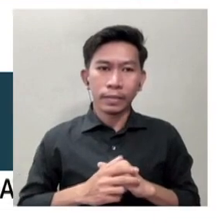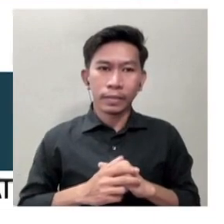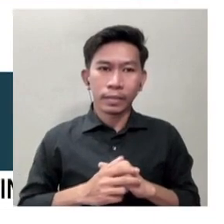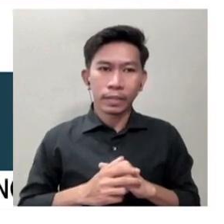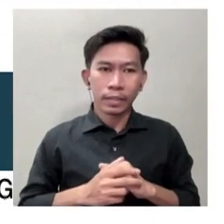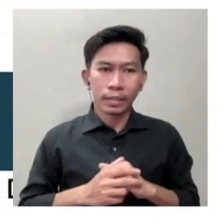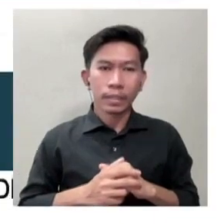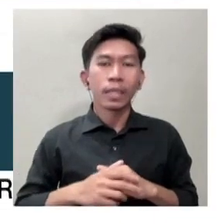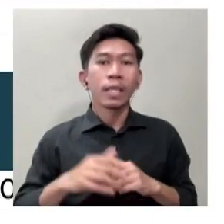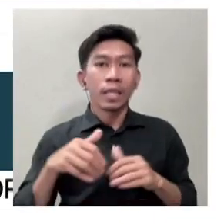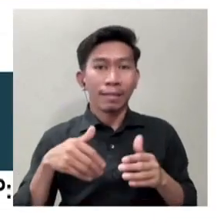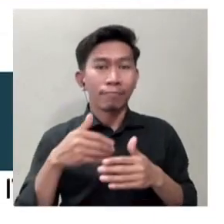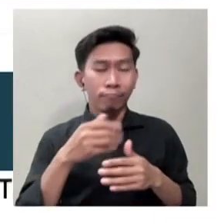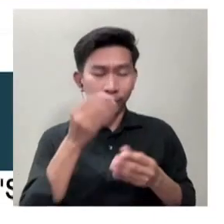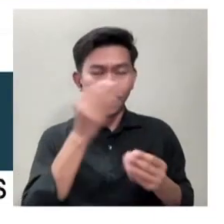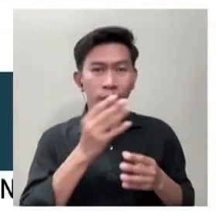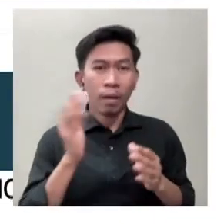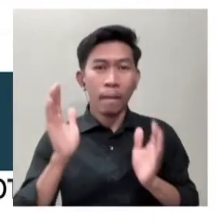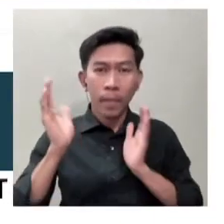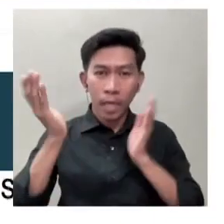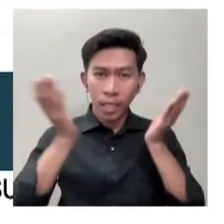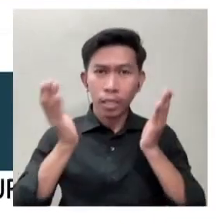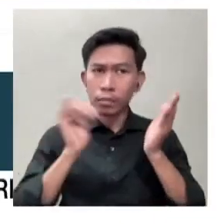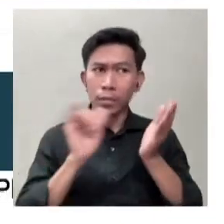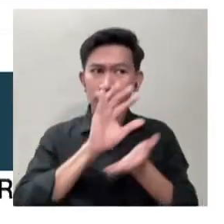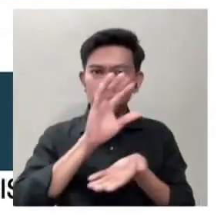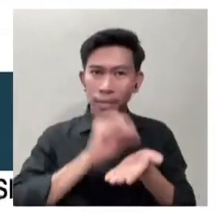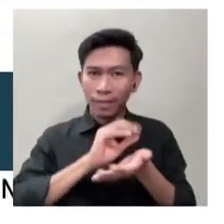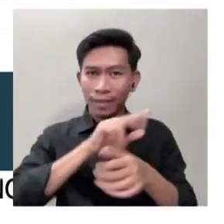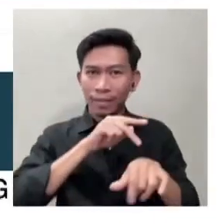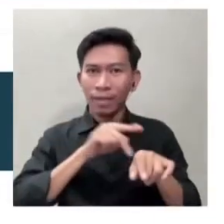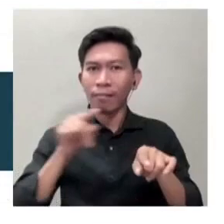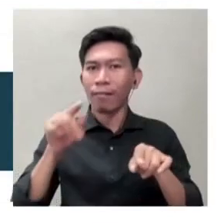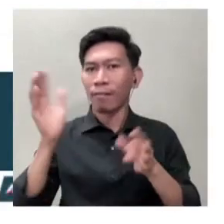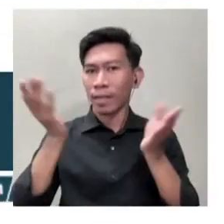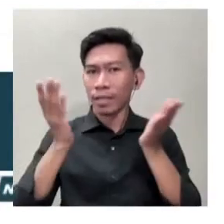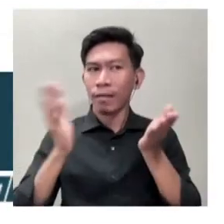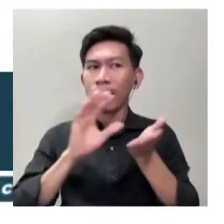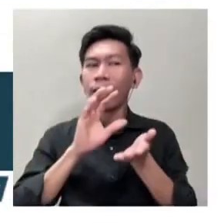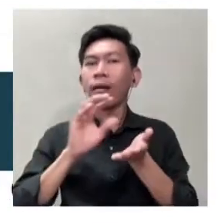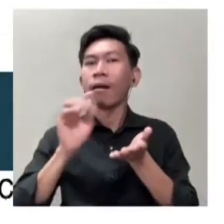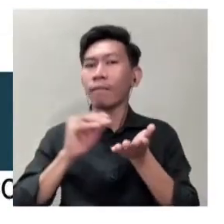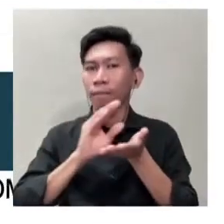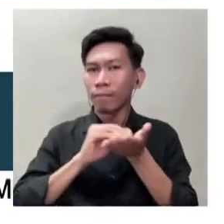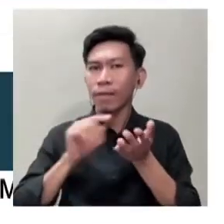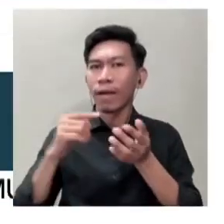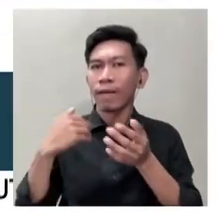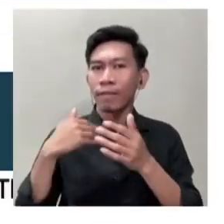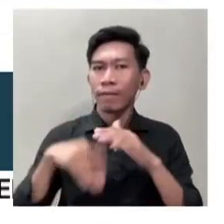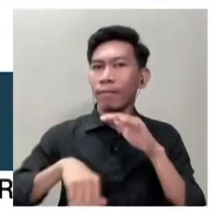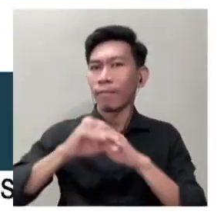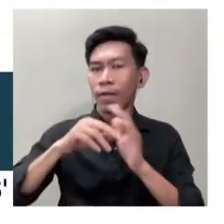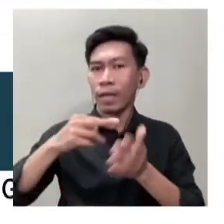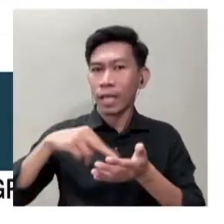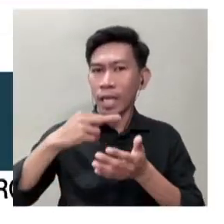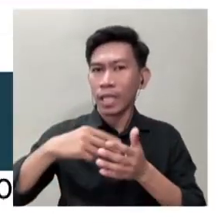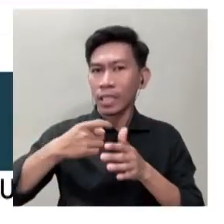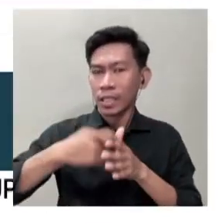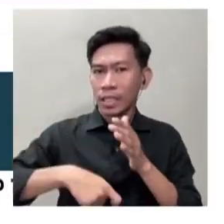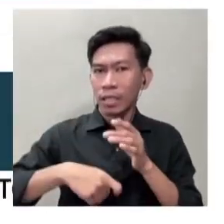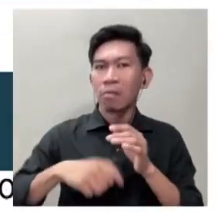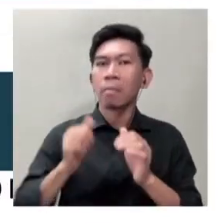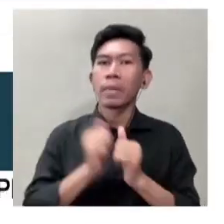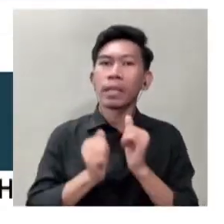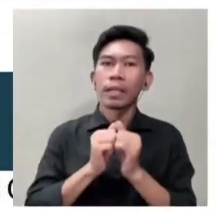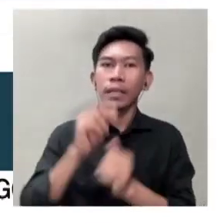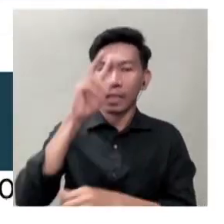ang Malaysia sa atin. Nag-price cap sila. And ibig sabihin, pressured talaga ang Vietnam